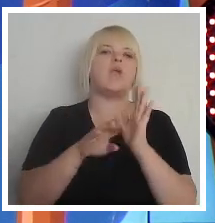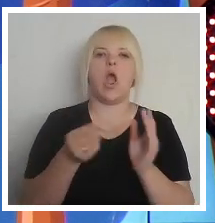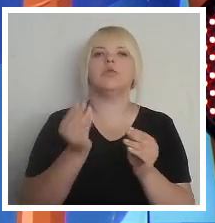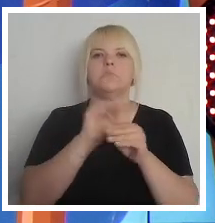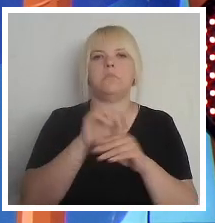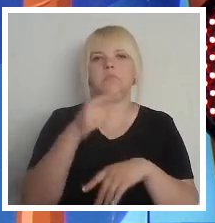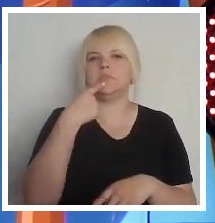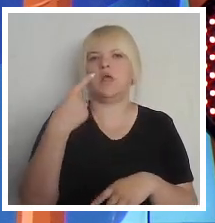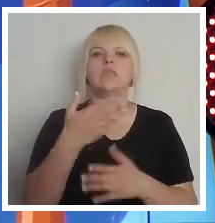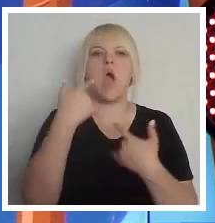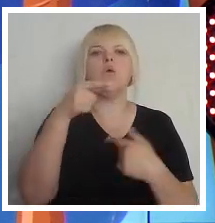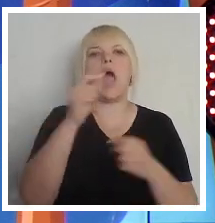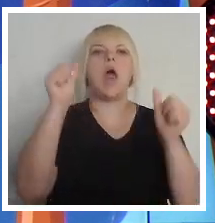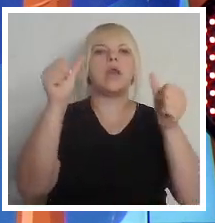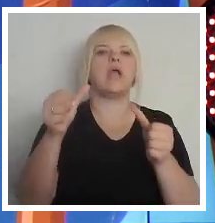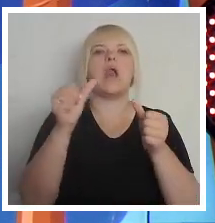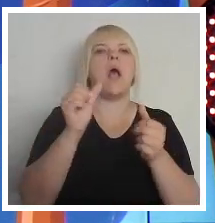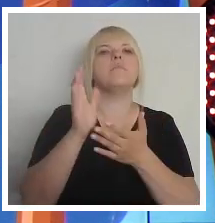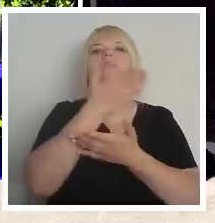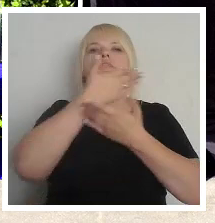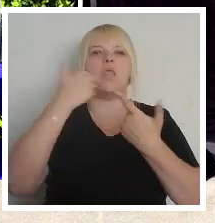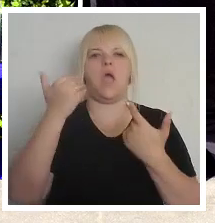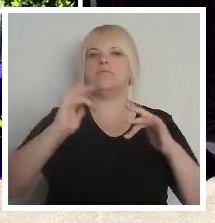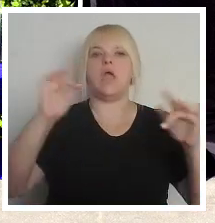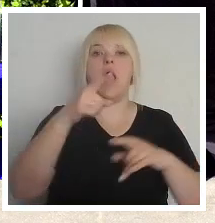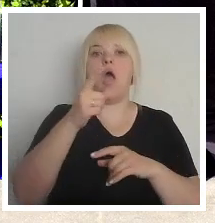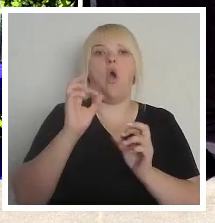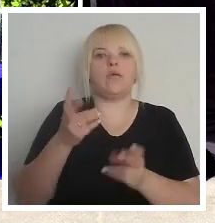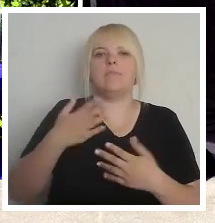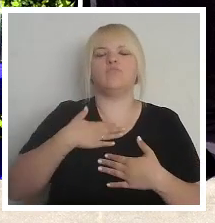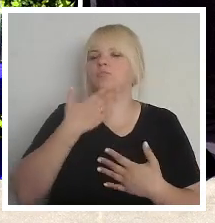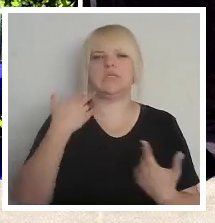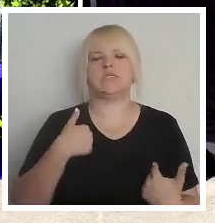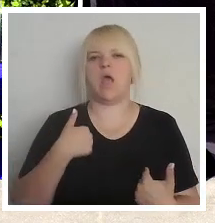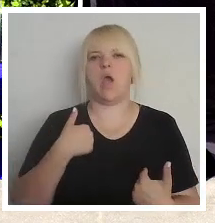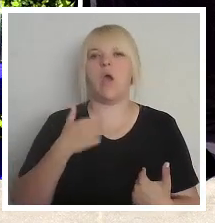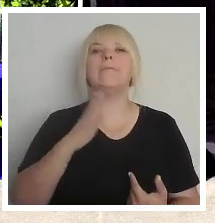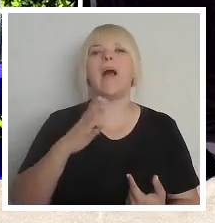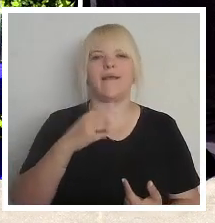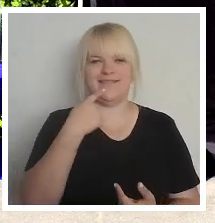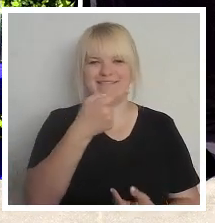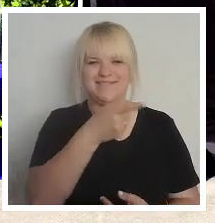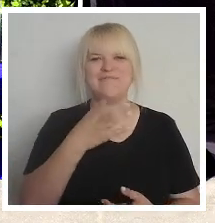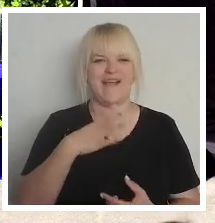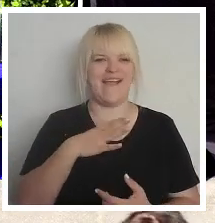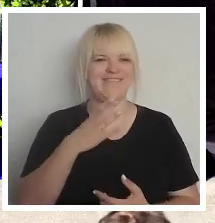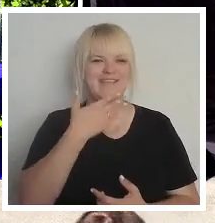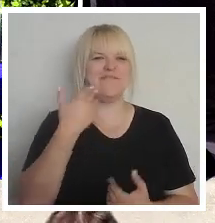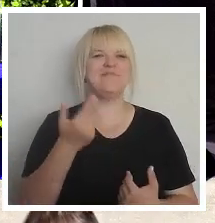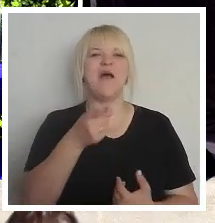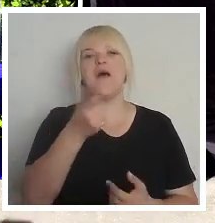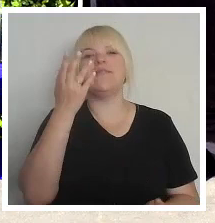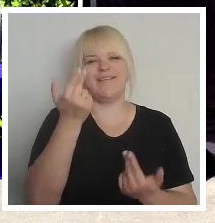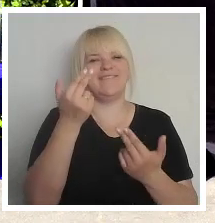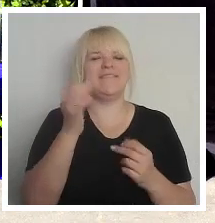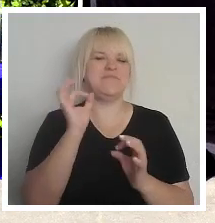ka nekur nav reklāmas, vai ne, pie valā. Ok, jau pie mums nav. Un es tad, pagaidām es, Ralf, atļaušos prognozēt. Jā,